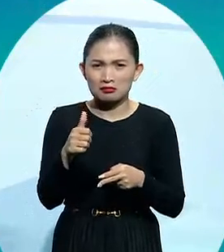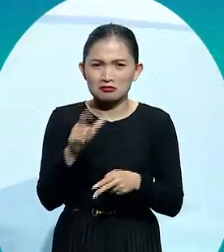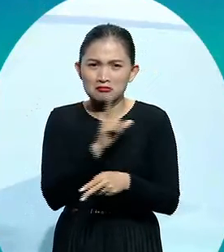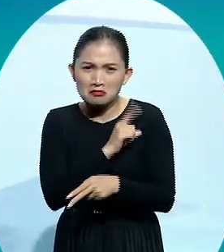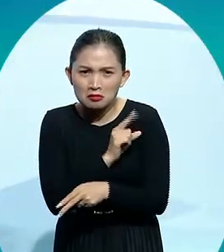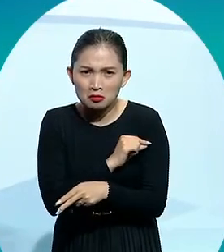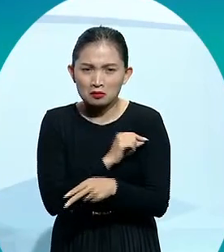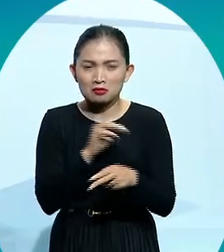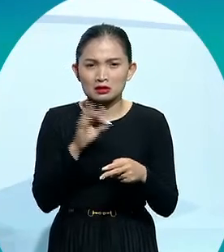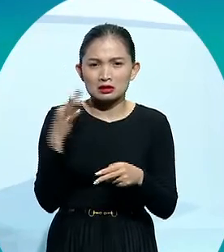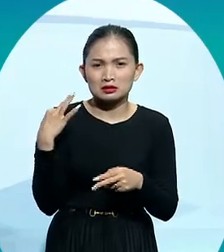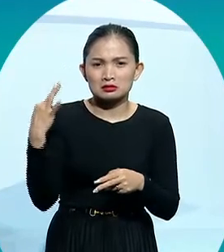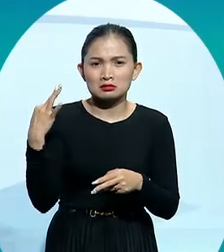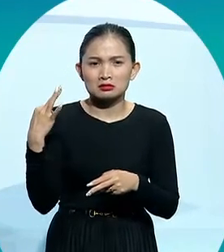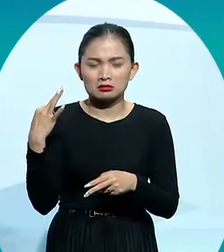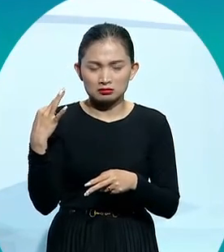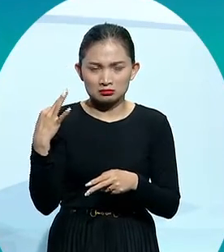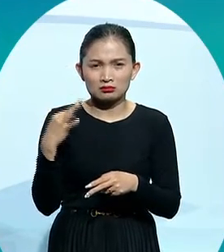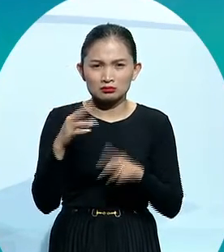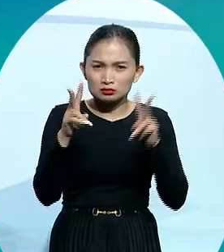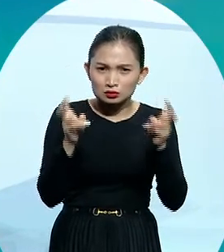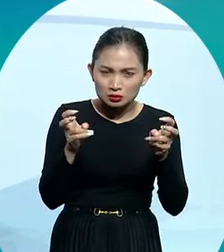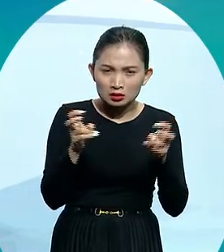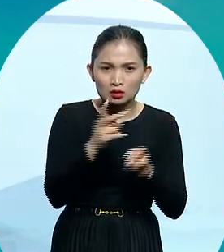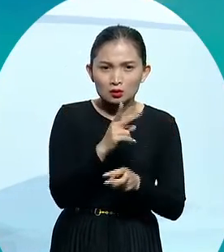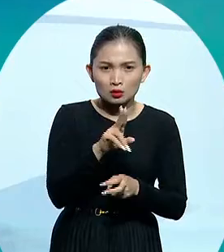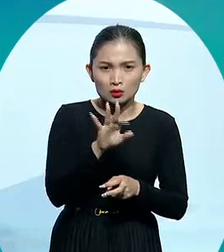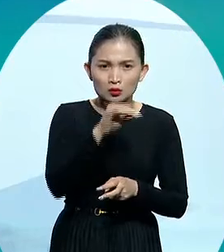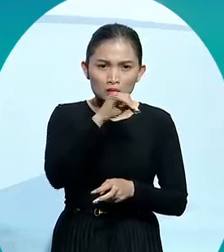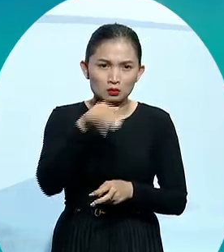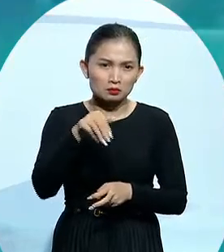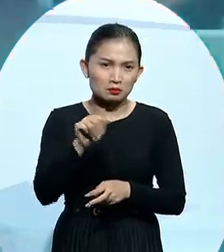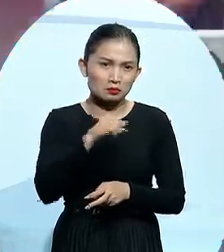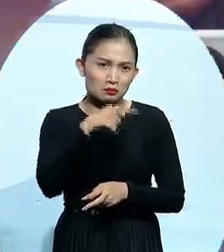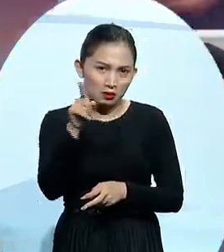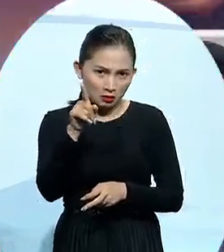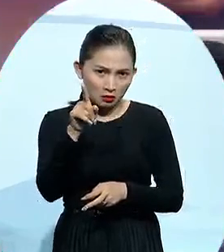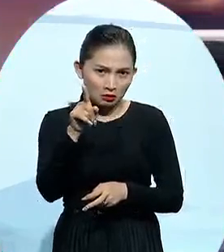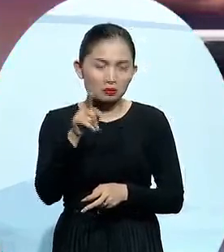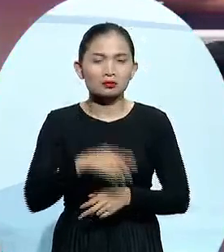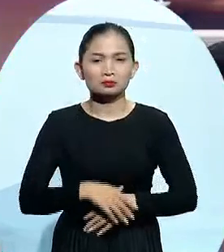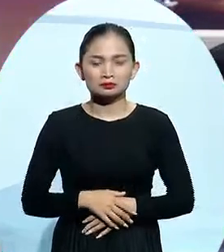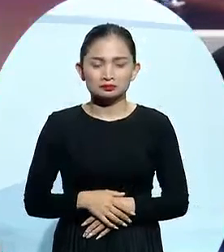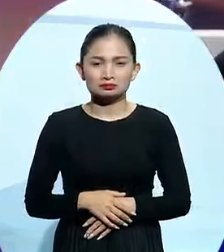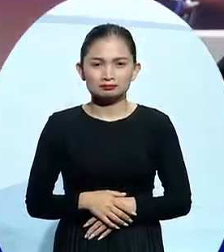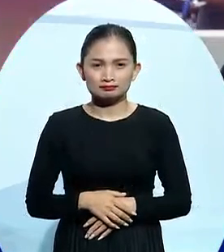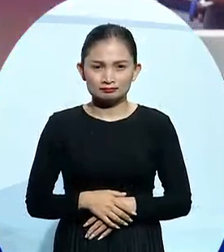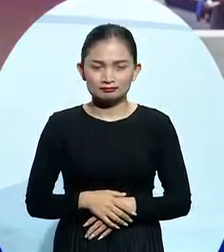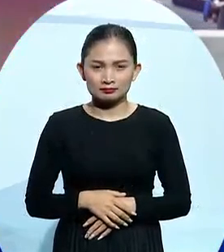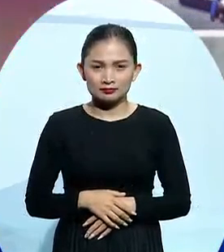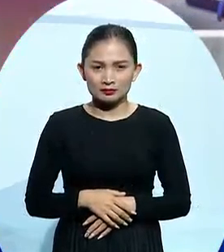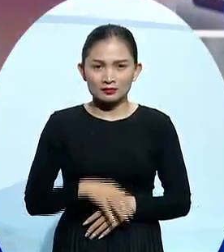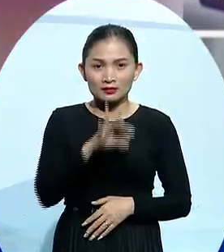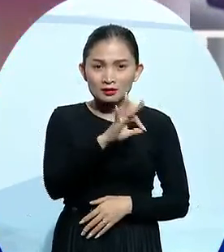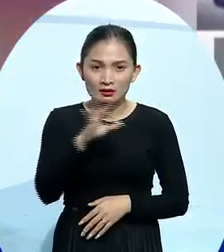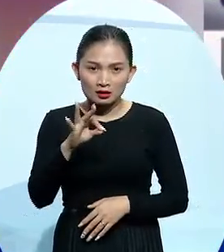việc thiện nguyện để trục lợi sau bài Điều tra hút máu tình nguyện viên trên báo chí âm thanh tra Sở Y tế thành phố Hồ Chí Minh